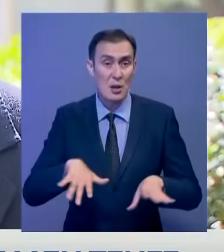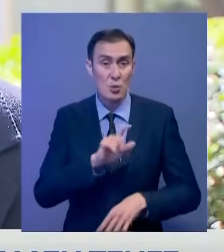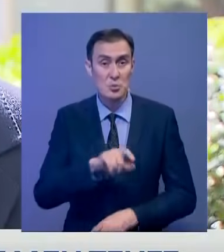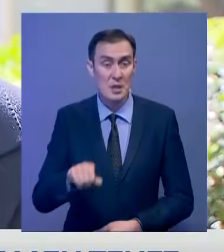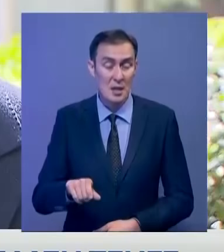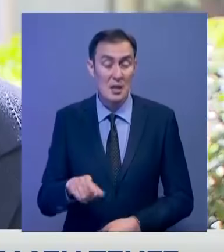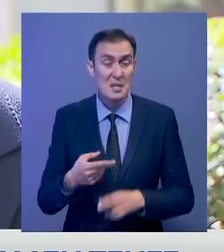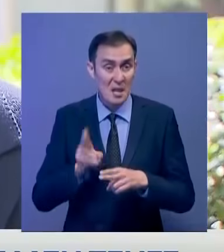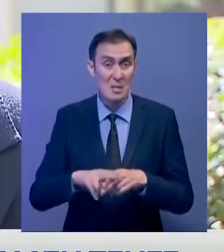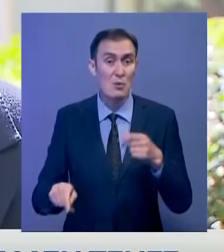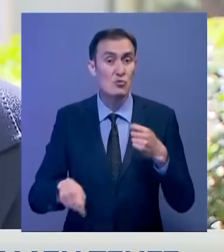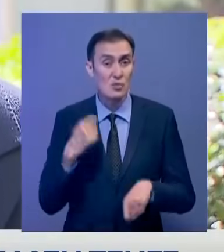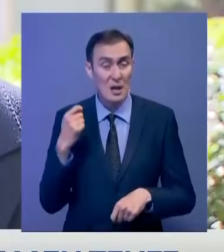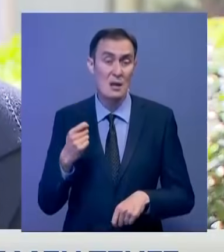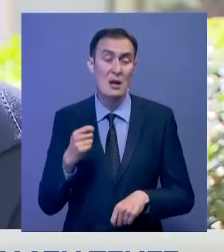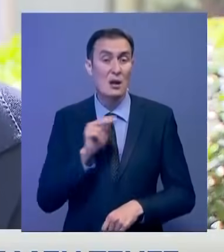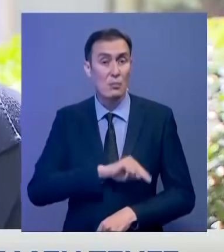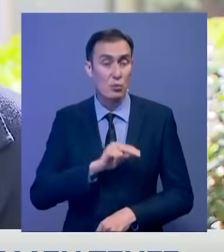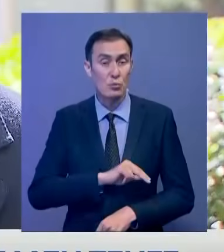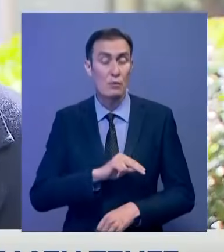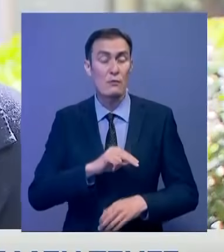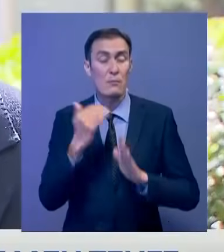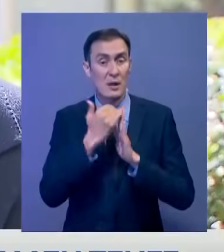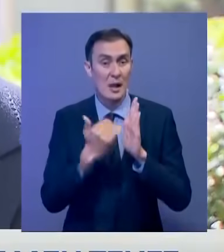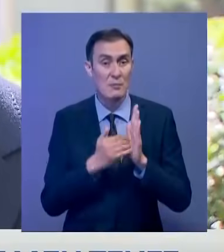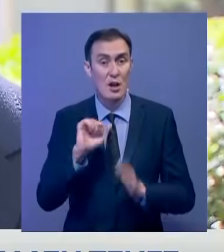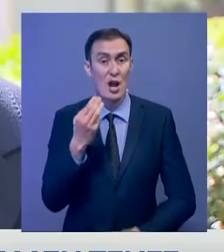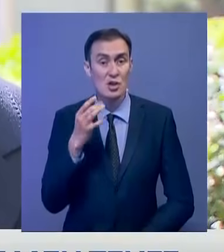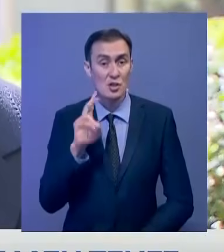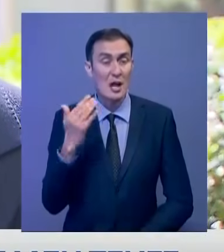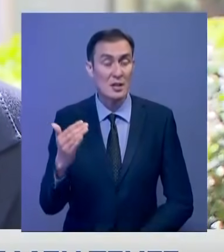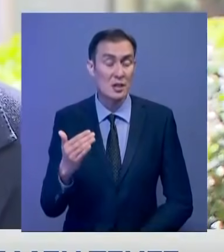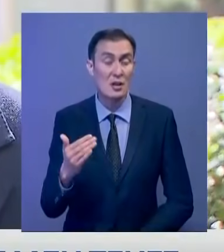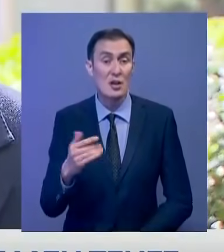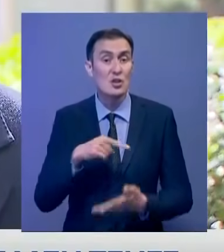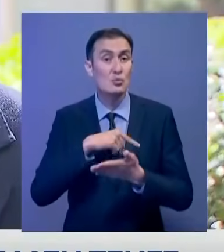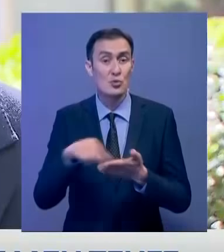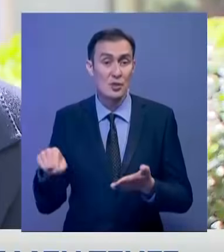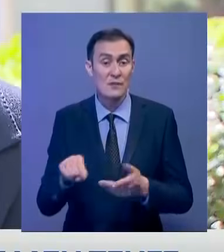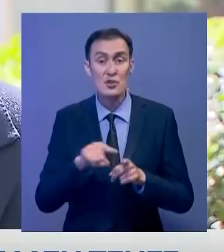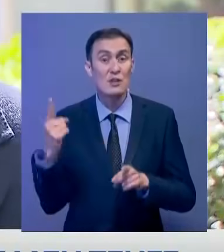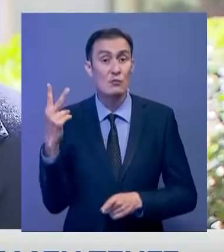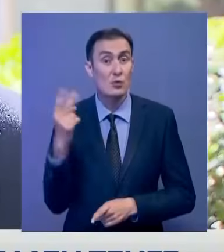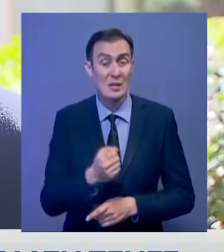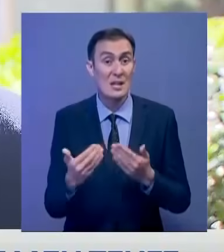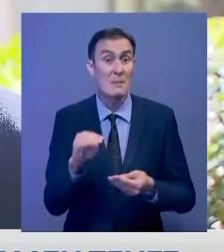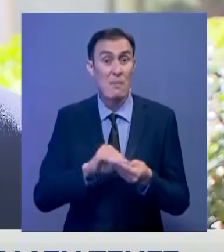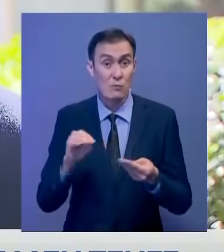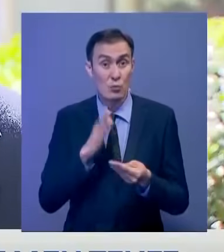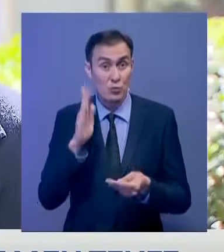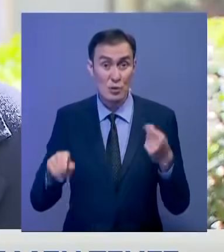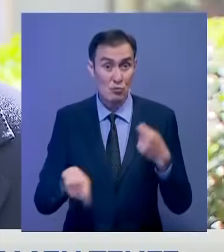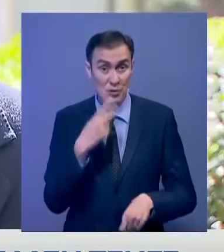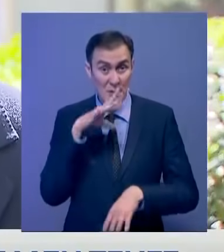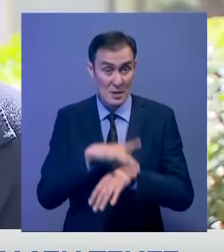посетителей, тем самым нарушали работу в рамках проекта ОШИК. То есть они исключены на 2 недели, в случае повторного